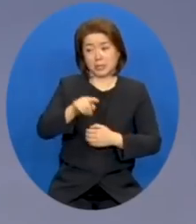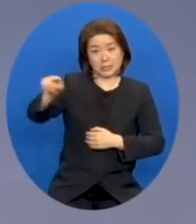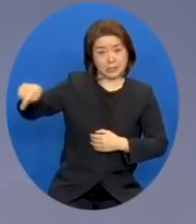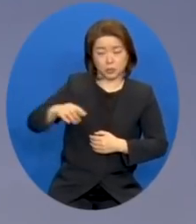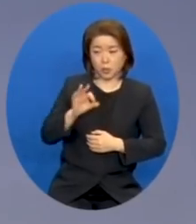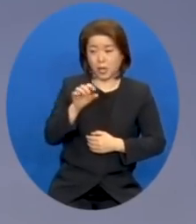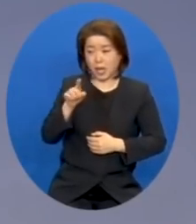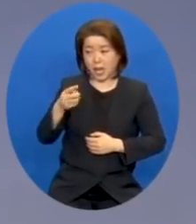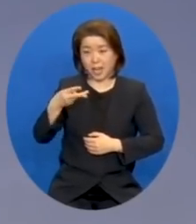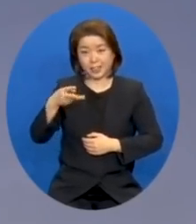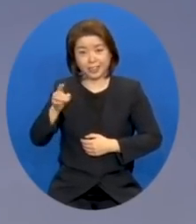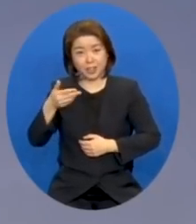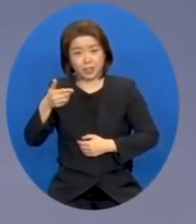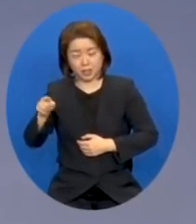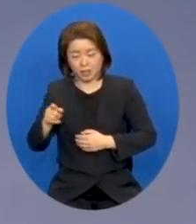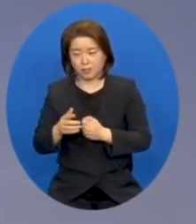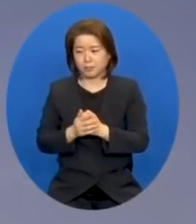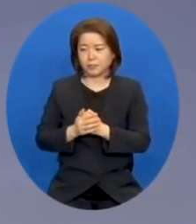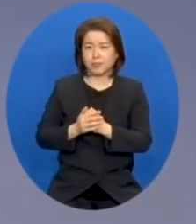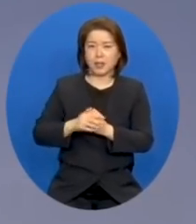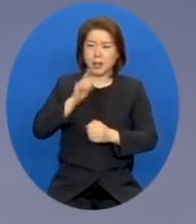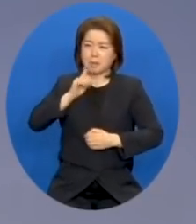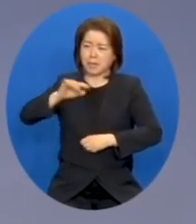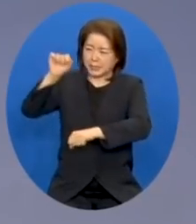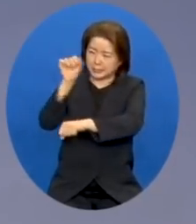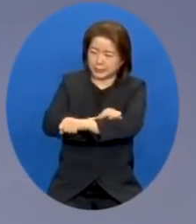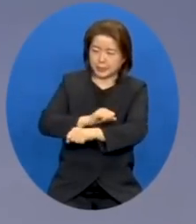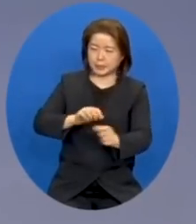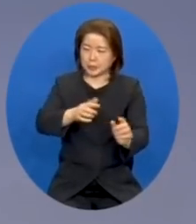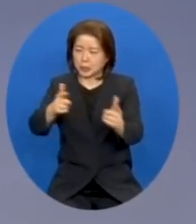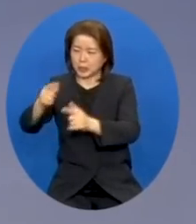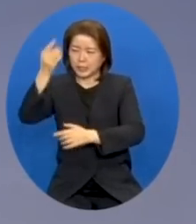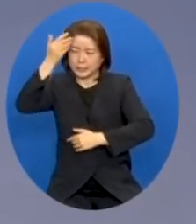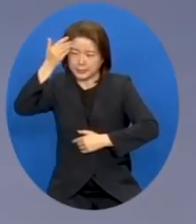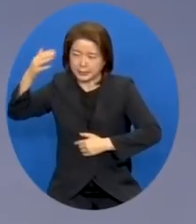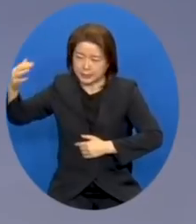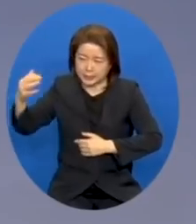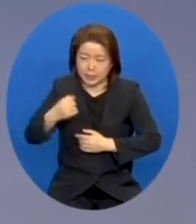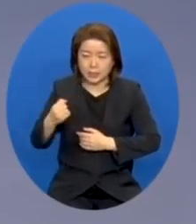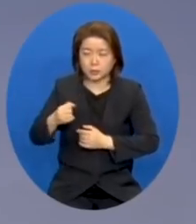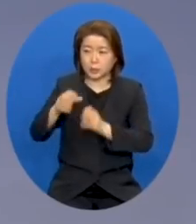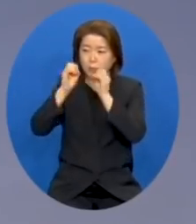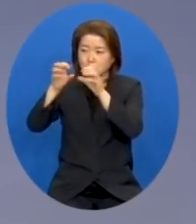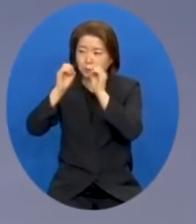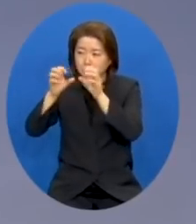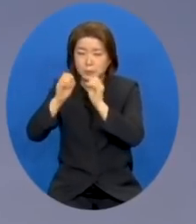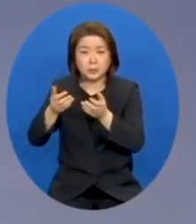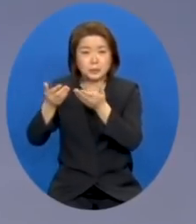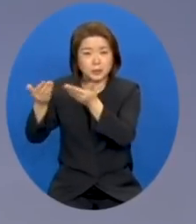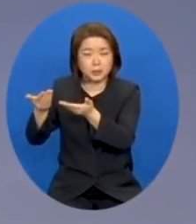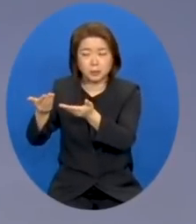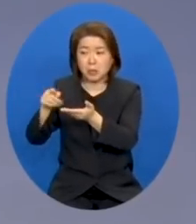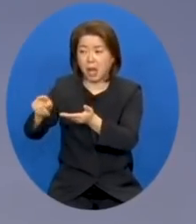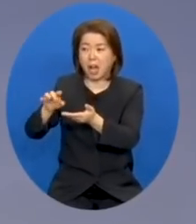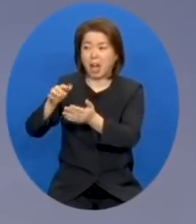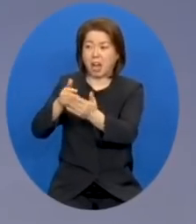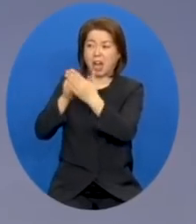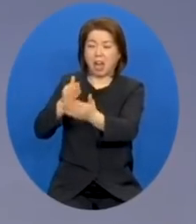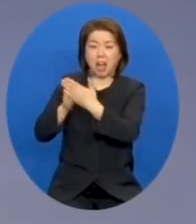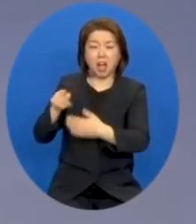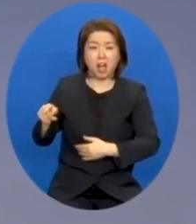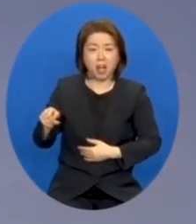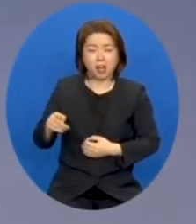정말 유창하게 조언 철학을 다 동원해서 전도를 해도 안 되는데 여기서는